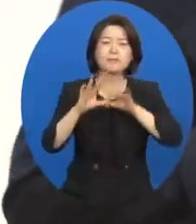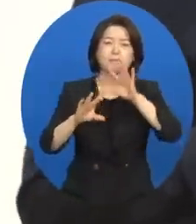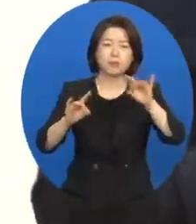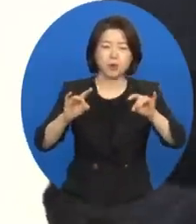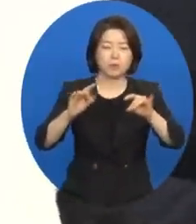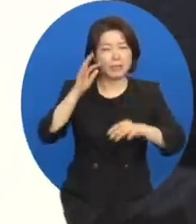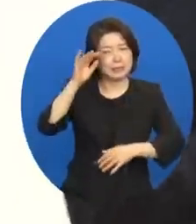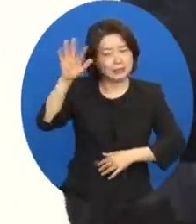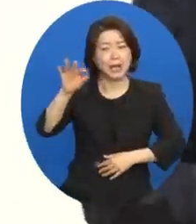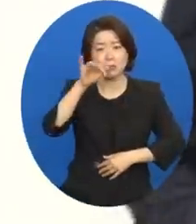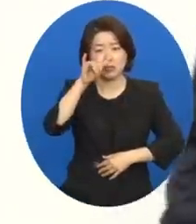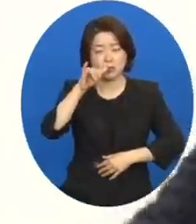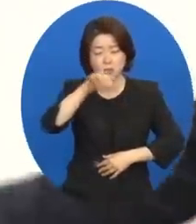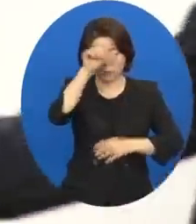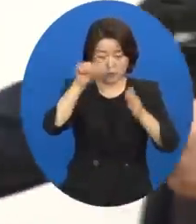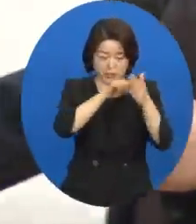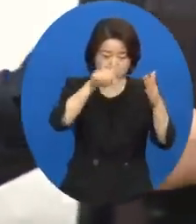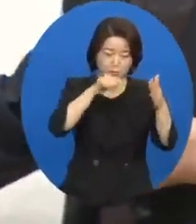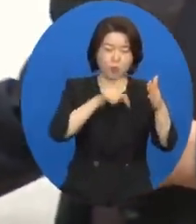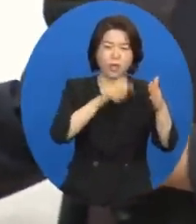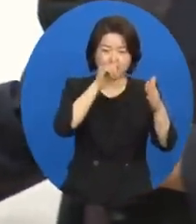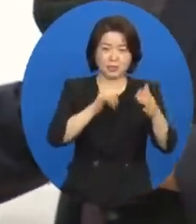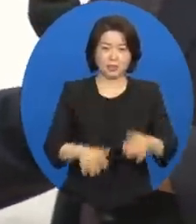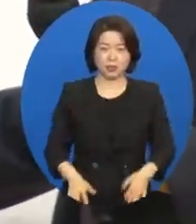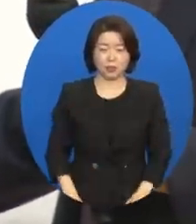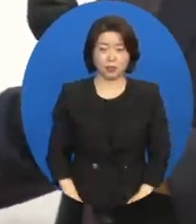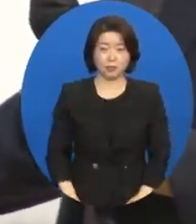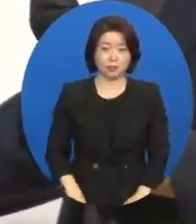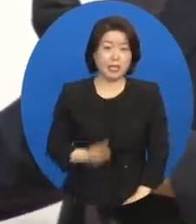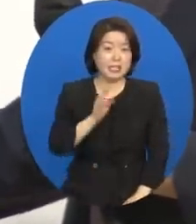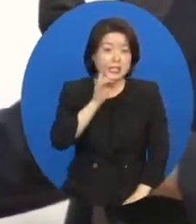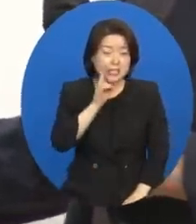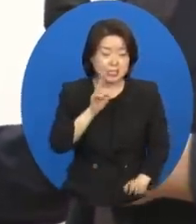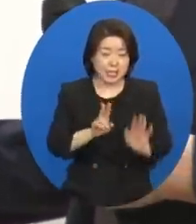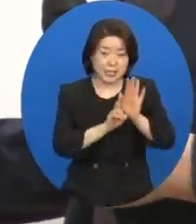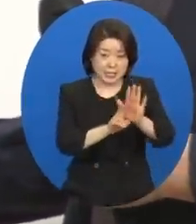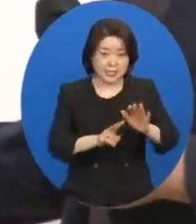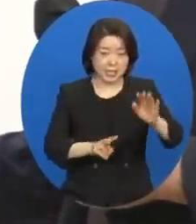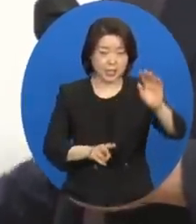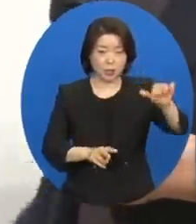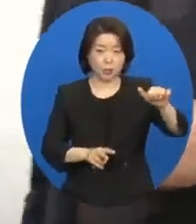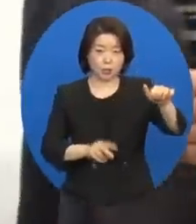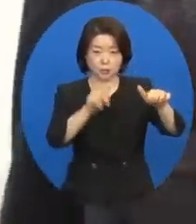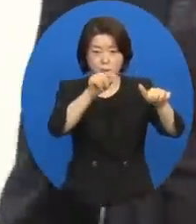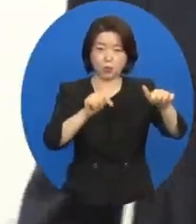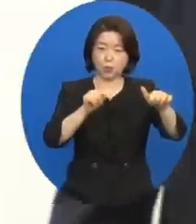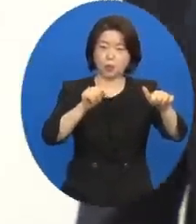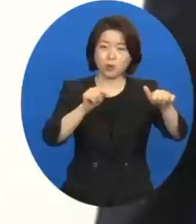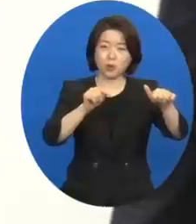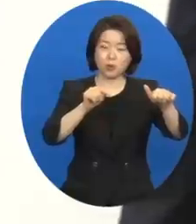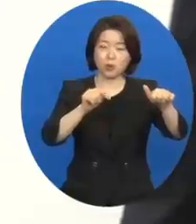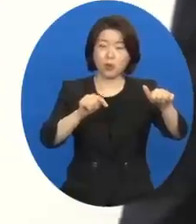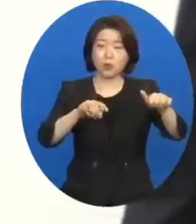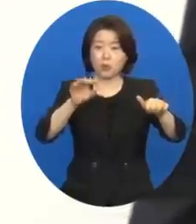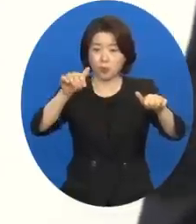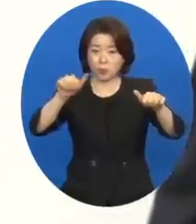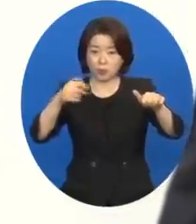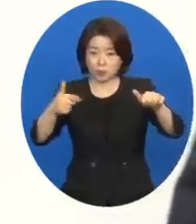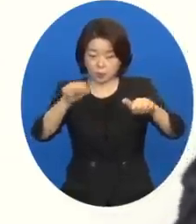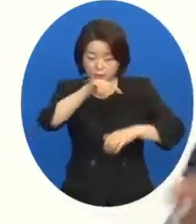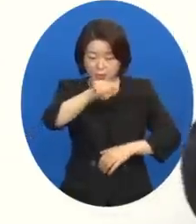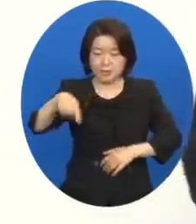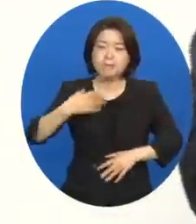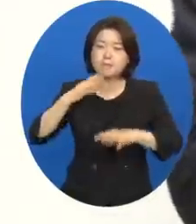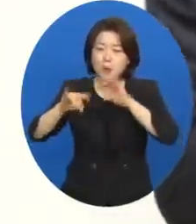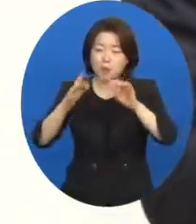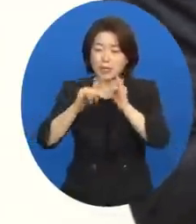인생 내면 안에 있습니다. 이사야 55장에 너희 목마른 자들아 물로 나오라.